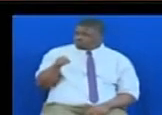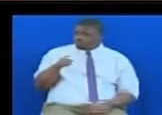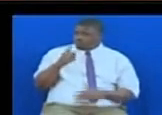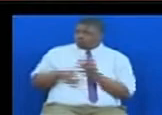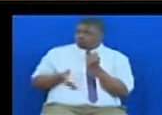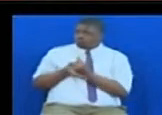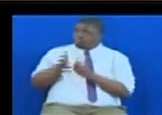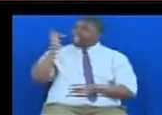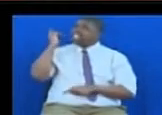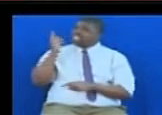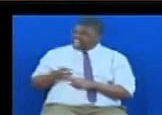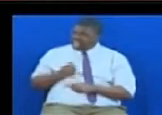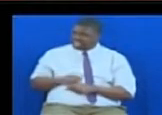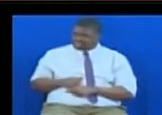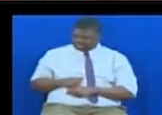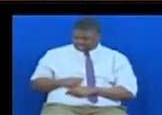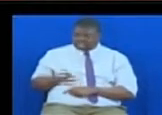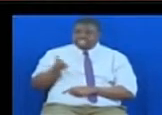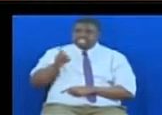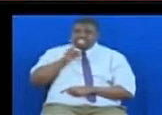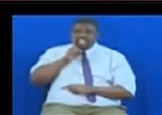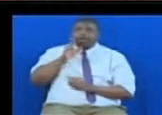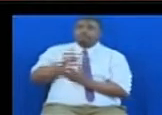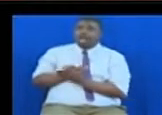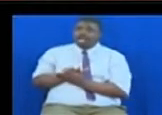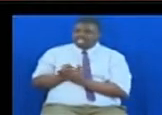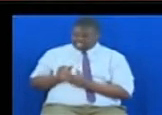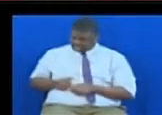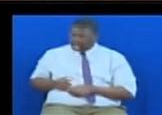kona. Ndio maana